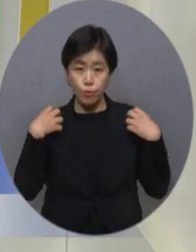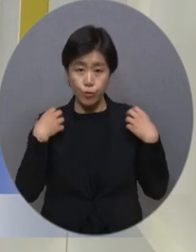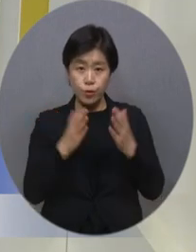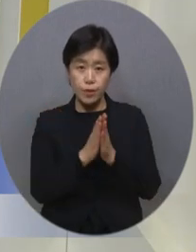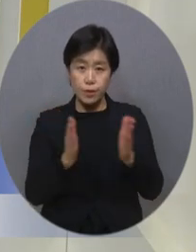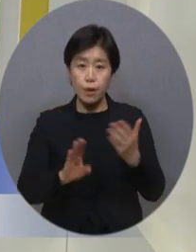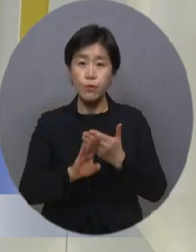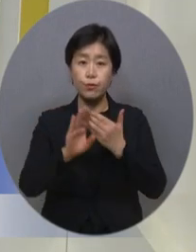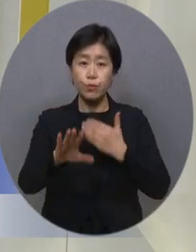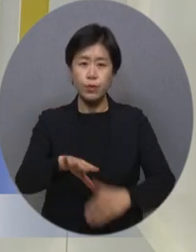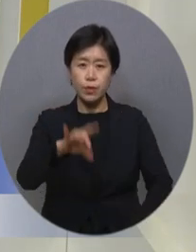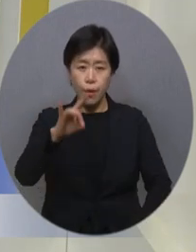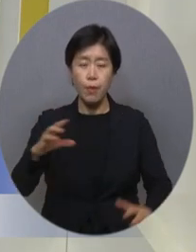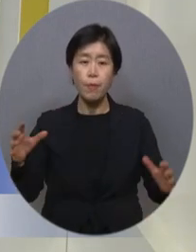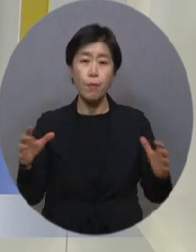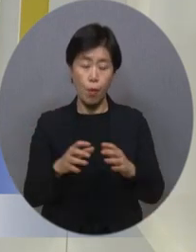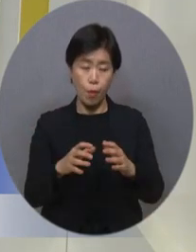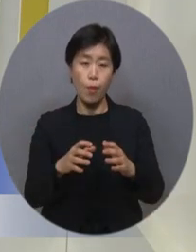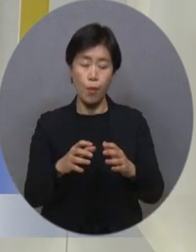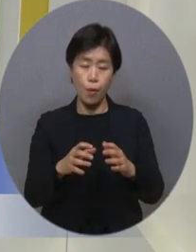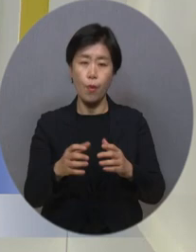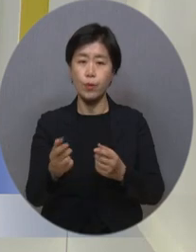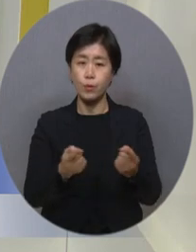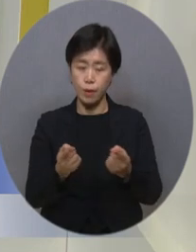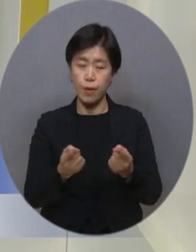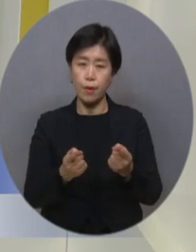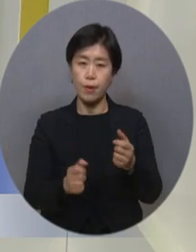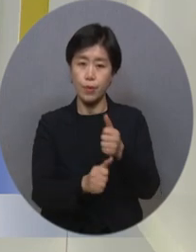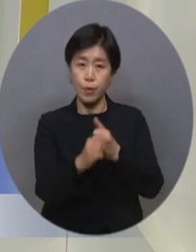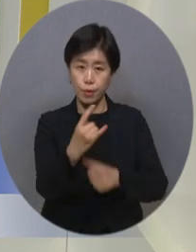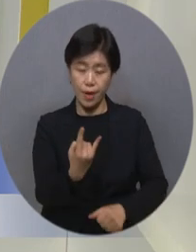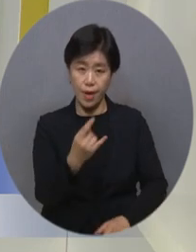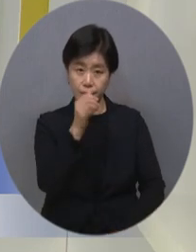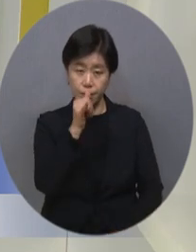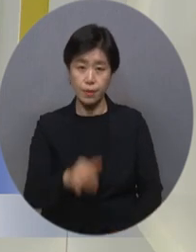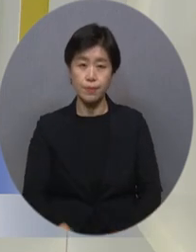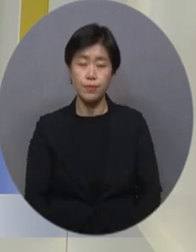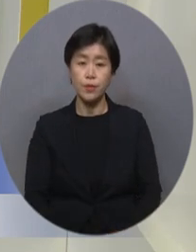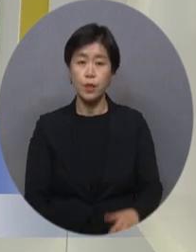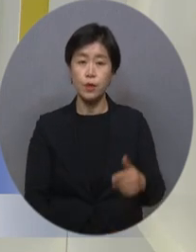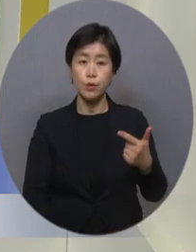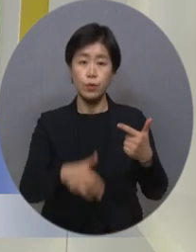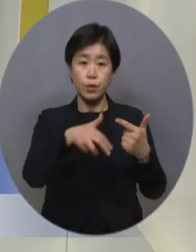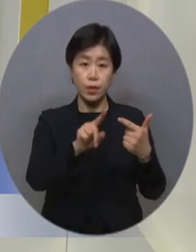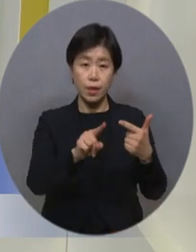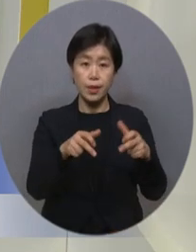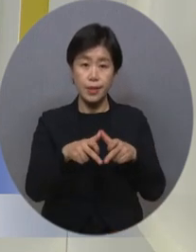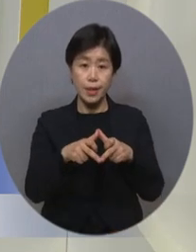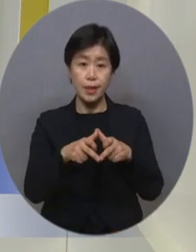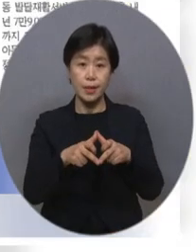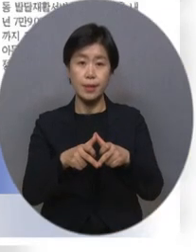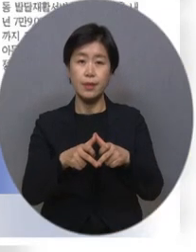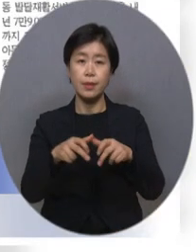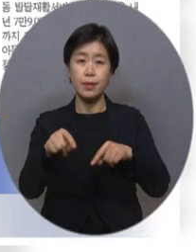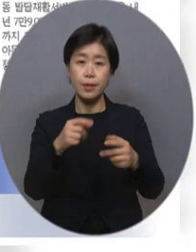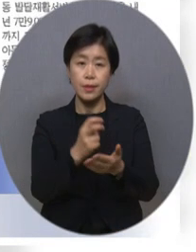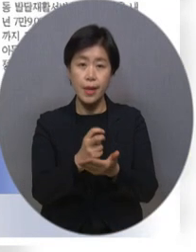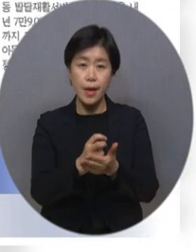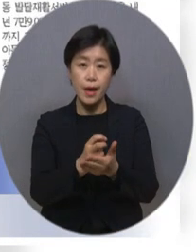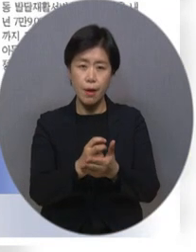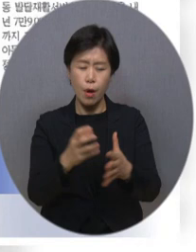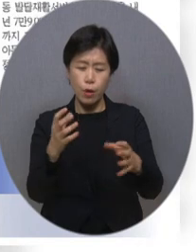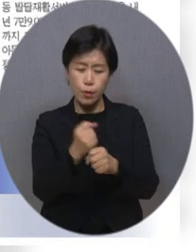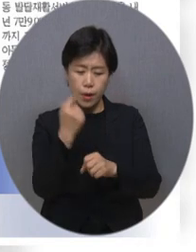개최되는 장애인 정책 조정위원회로로서 제6차 장애인 정책 종합계획을 심히 확정했습니다 이번